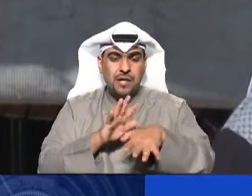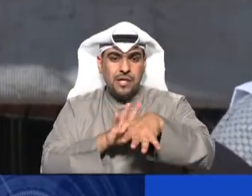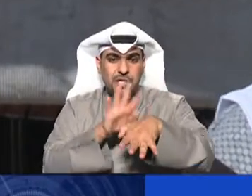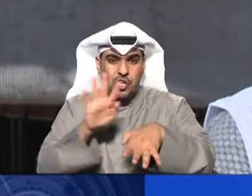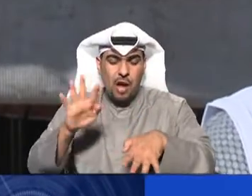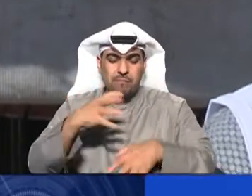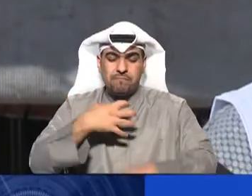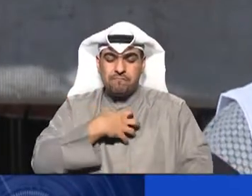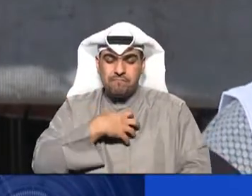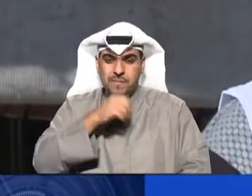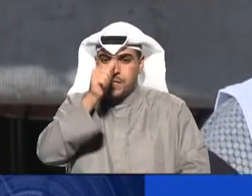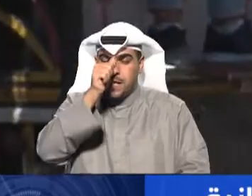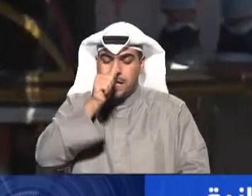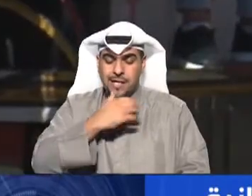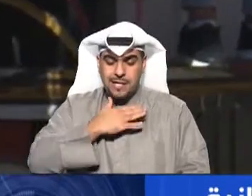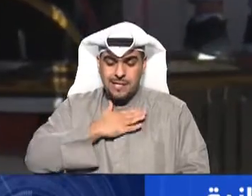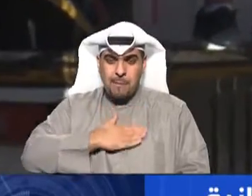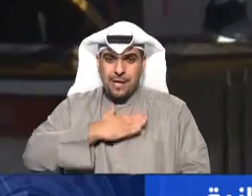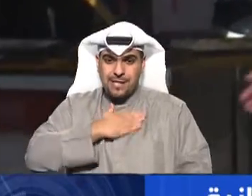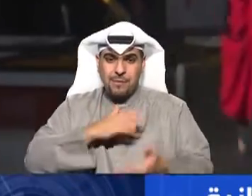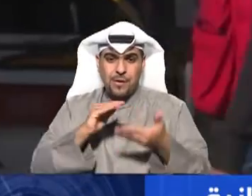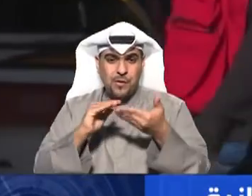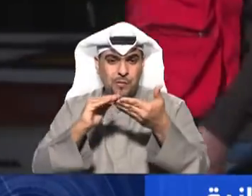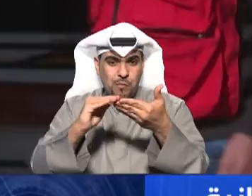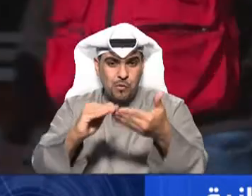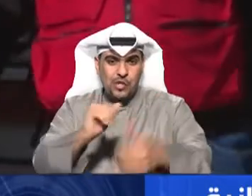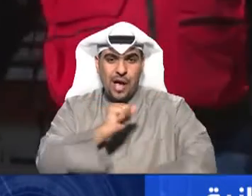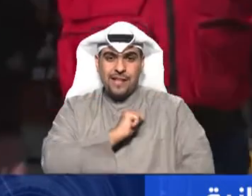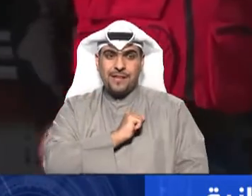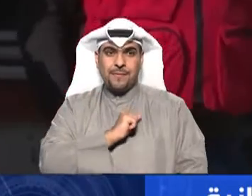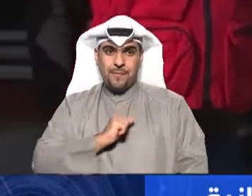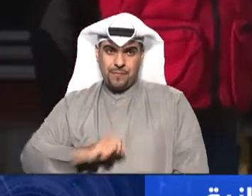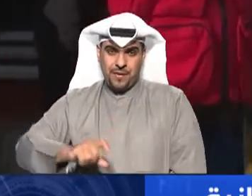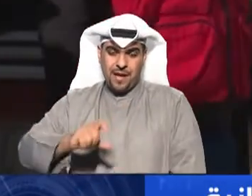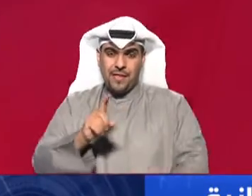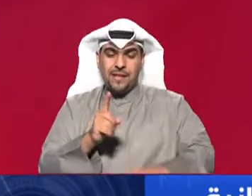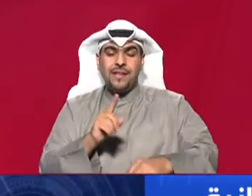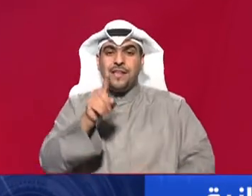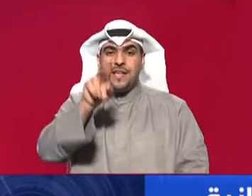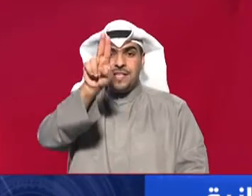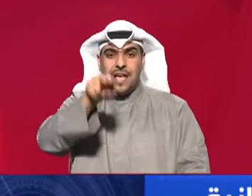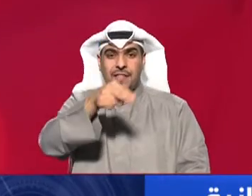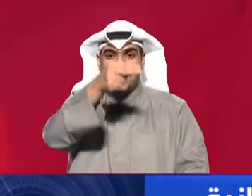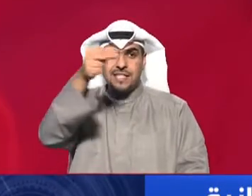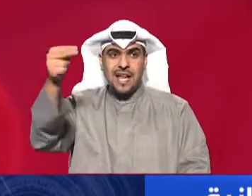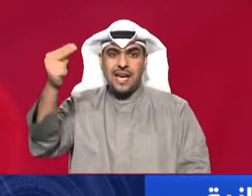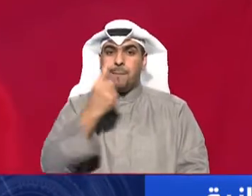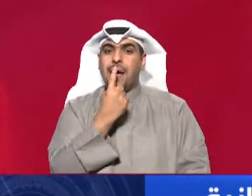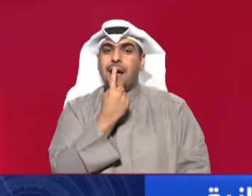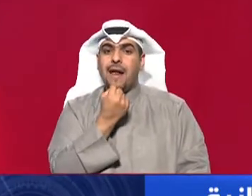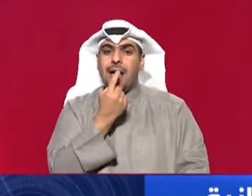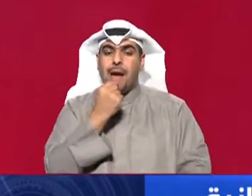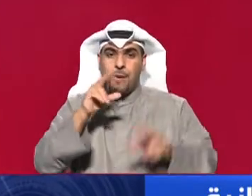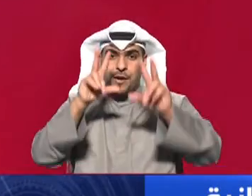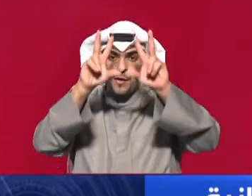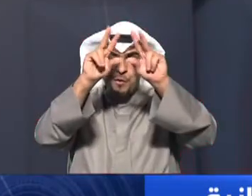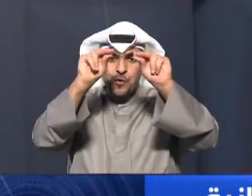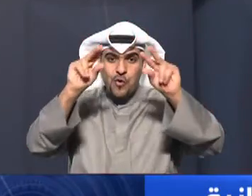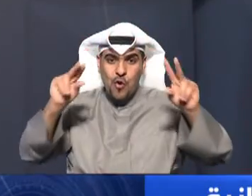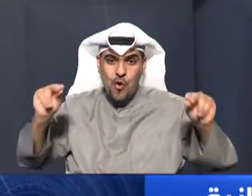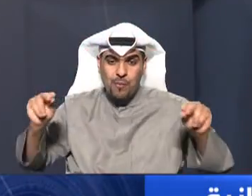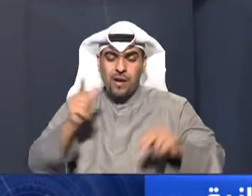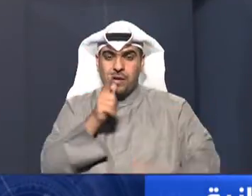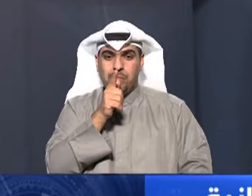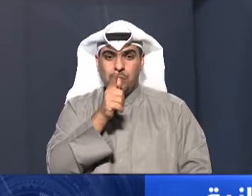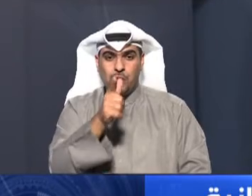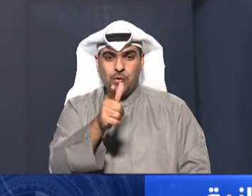الذي يتعرض له الشعب اللبناني. الصليب الأحمر اللبناني وأهالي منطقة طرابلس الضنية يشكرون دولة الخير معتبرين أنها السباقة